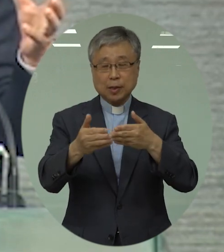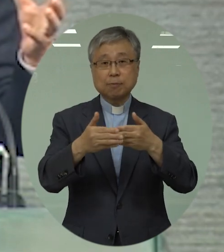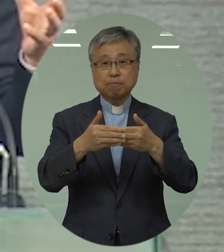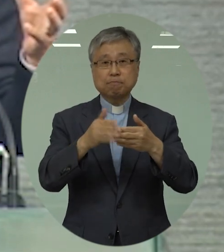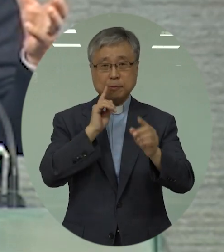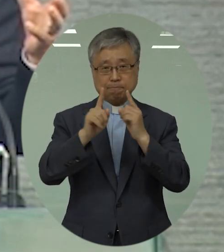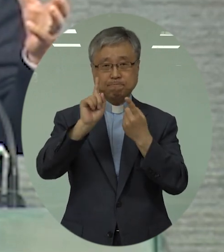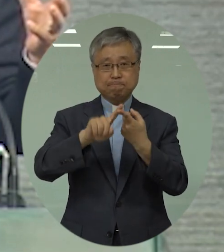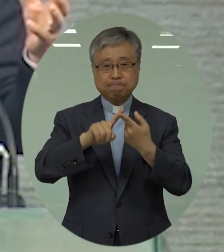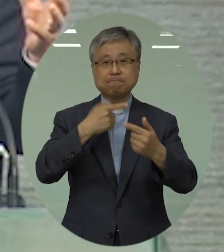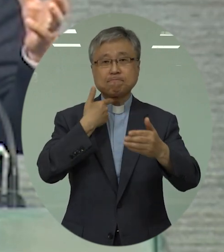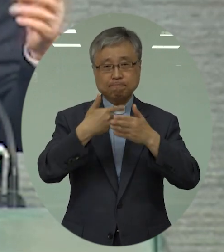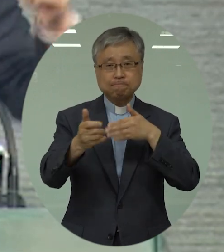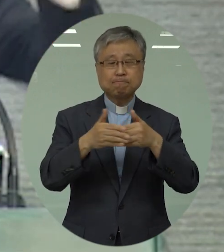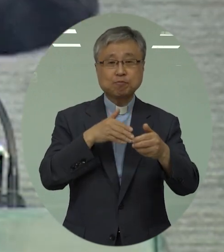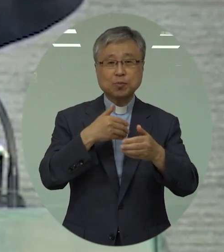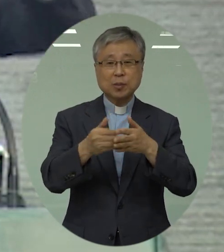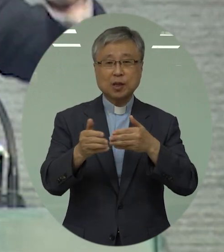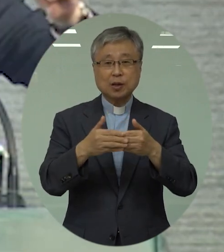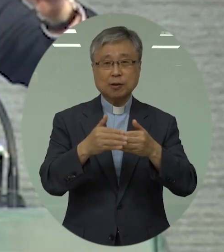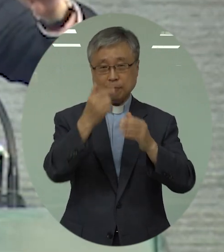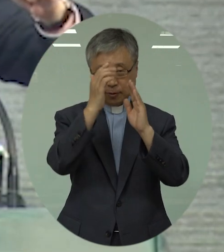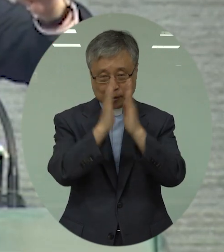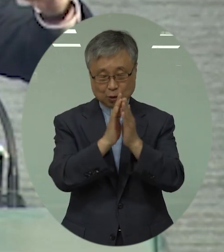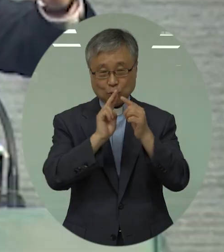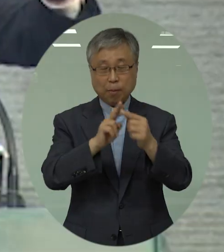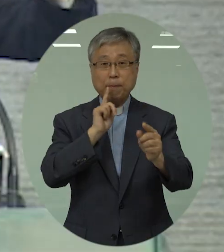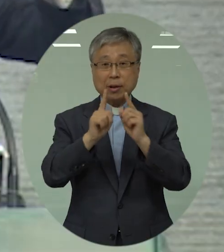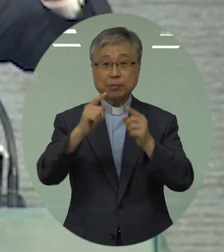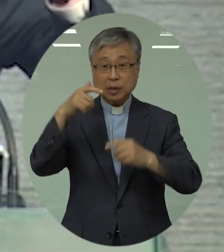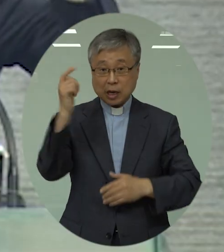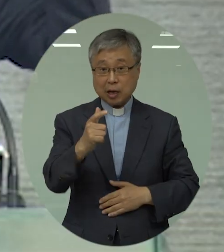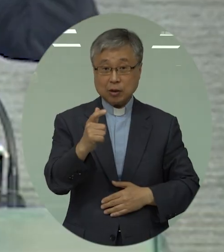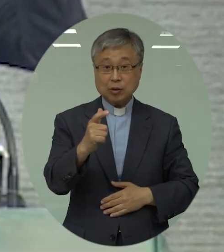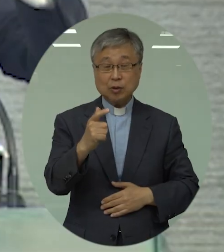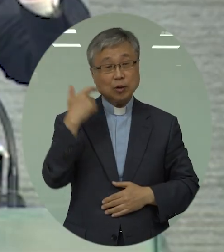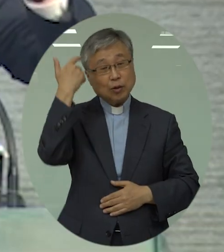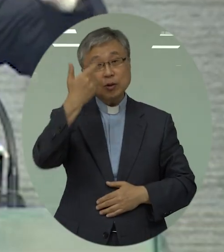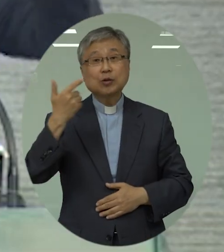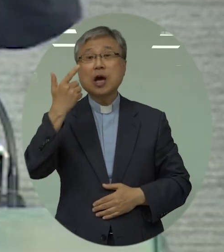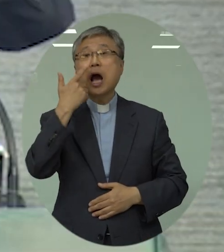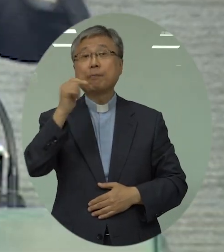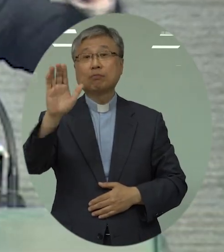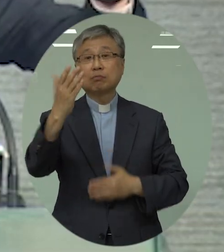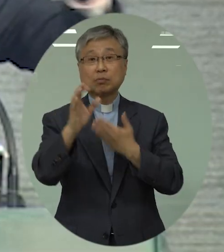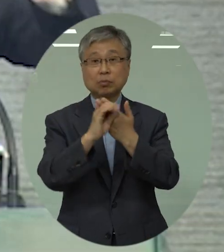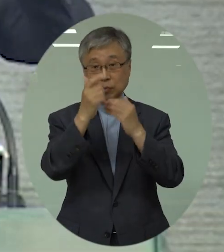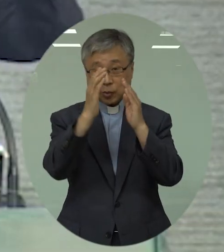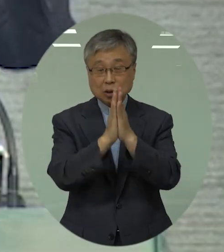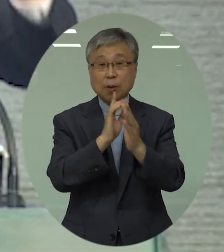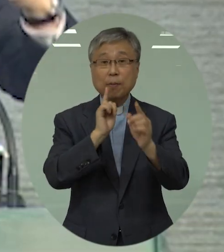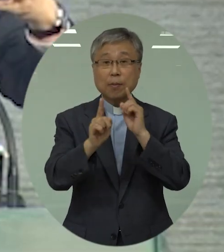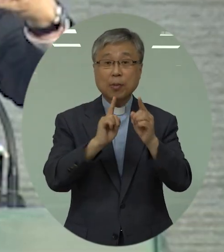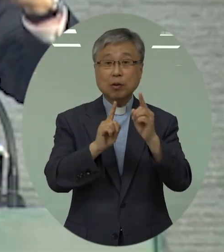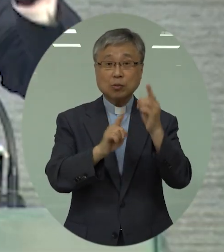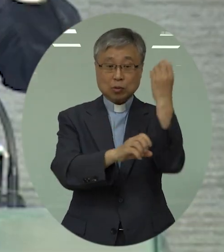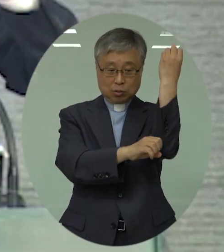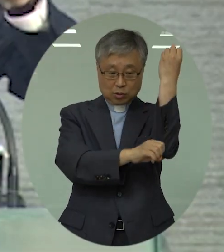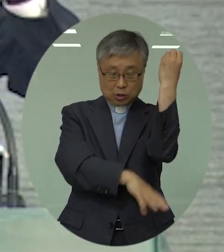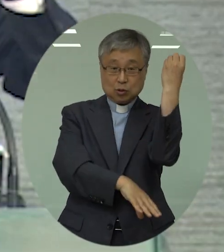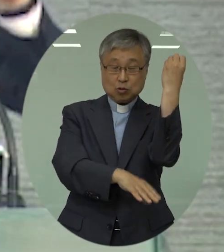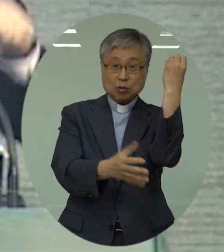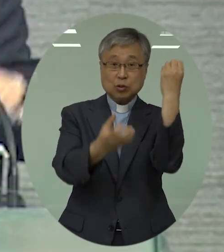체험하는. 이게 이제 기도와 말씀이 강조되는데, 영적 아비가 되면 기도와 말씀을 매개체로